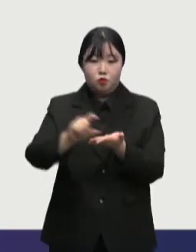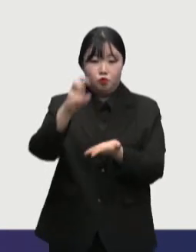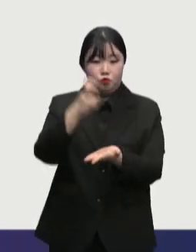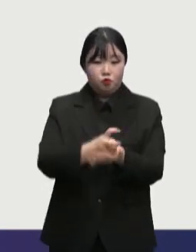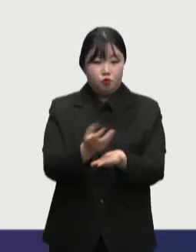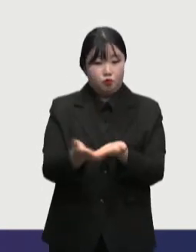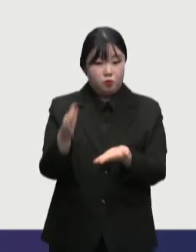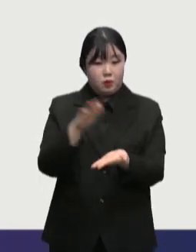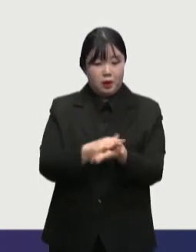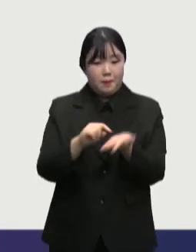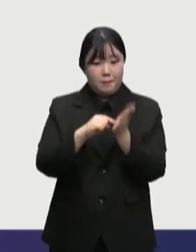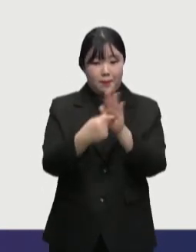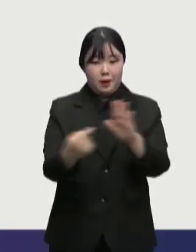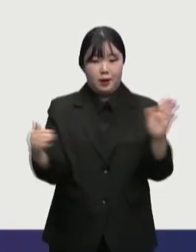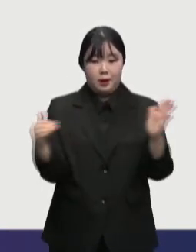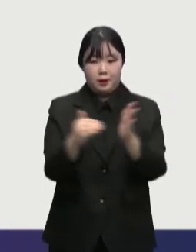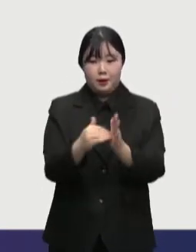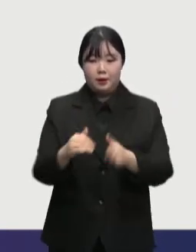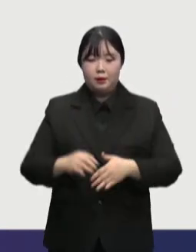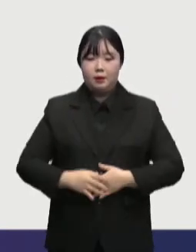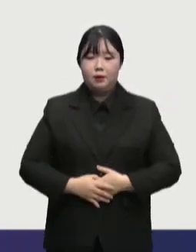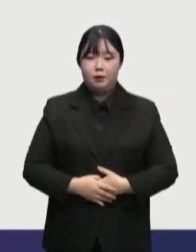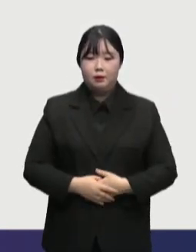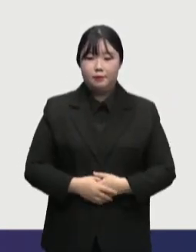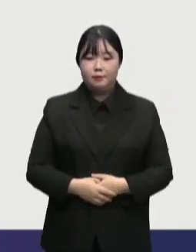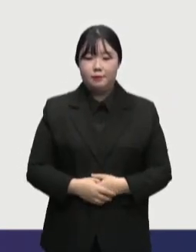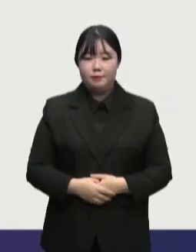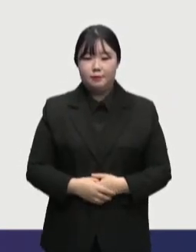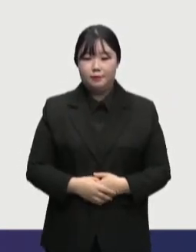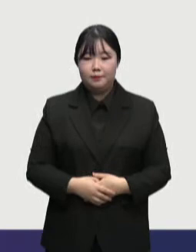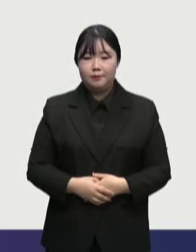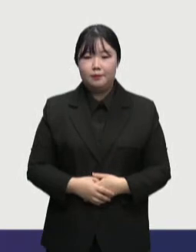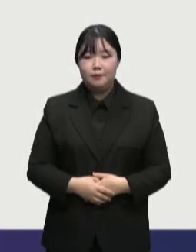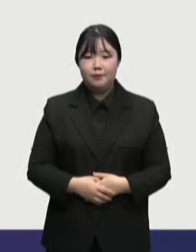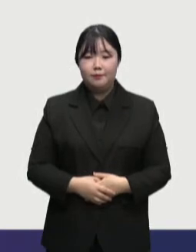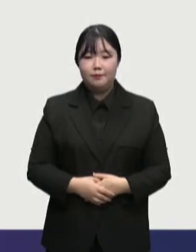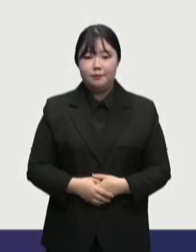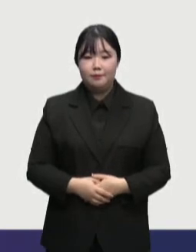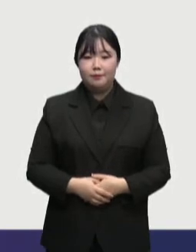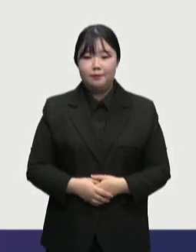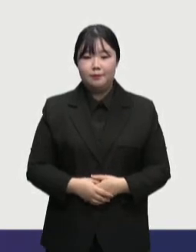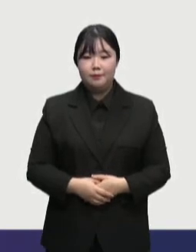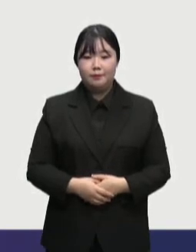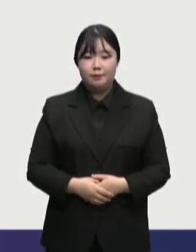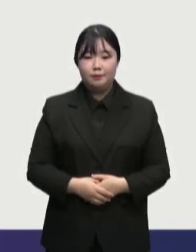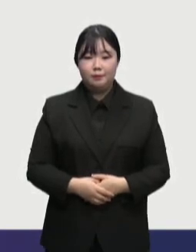정비했다고 신문은 보도했습니다. 지금까지 신문 속 뉴스였습니다.